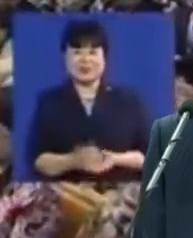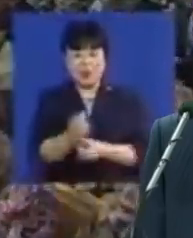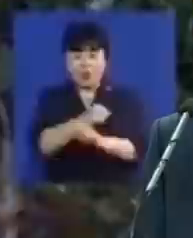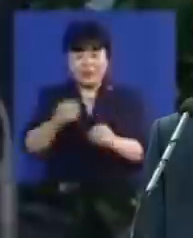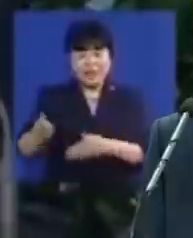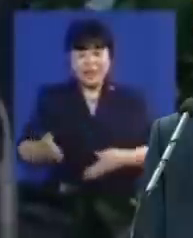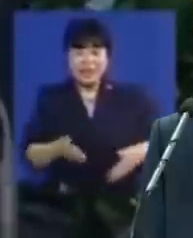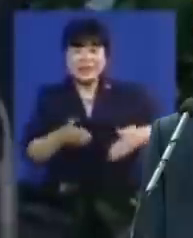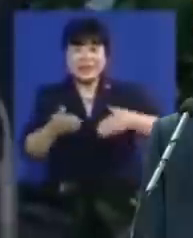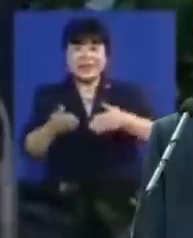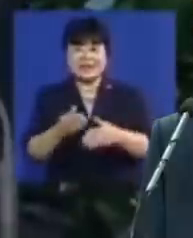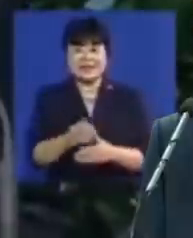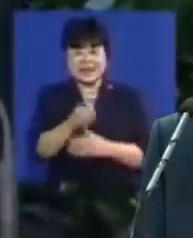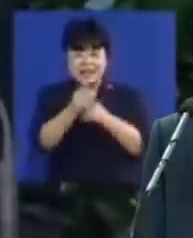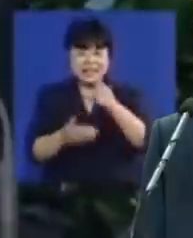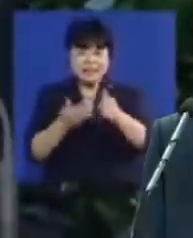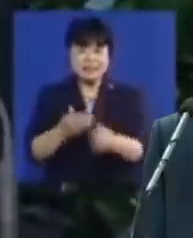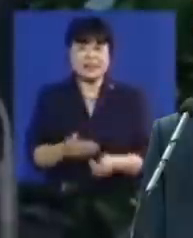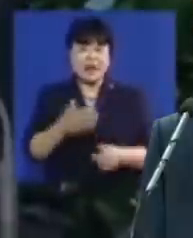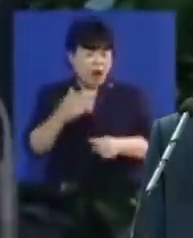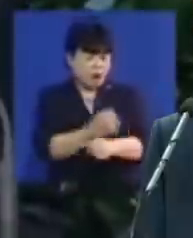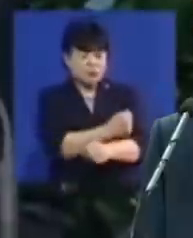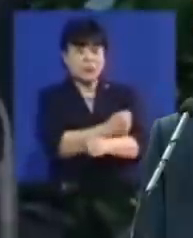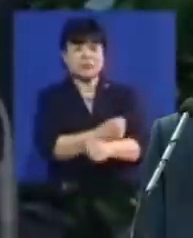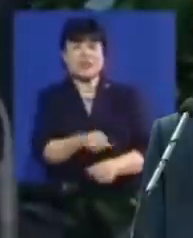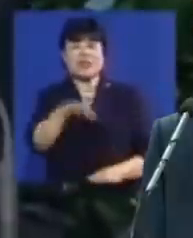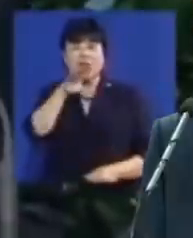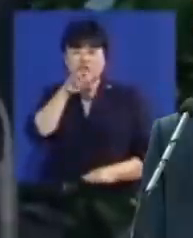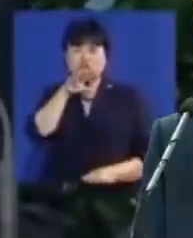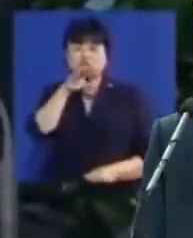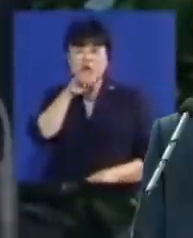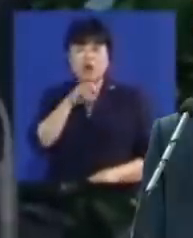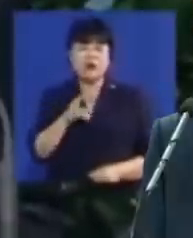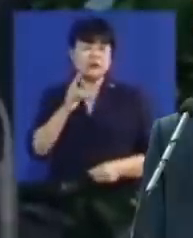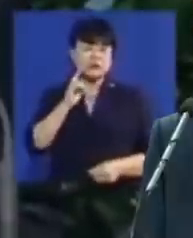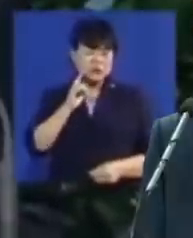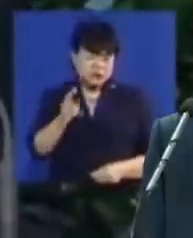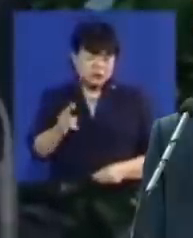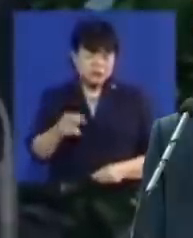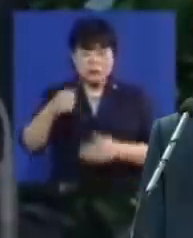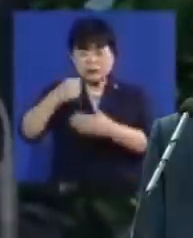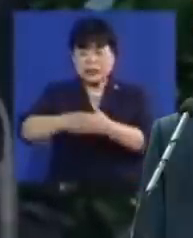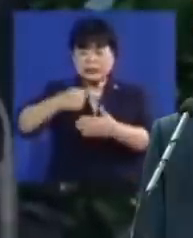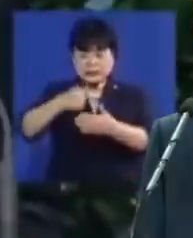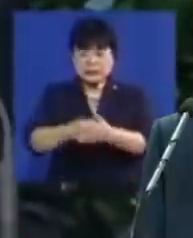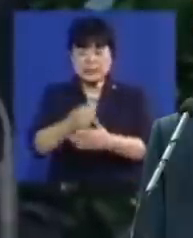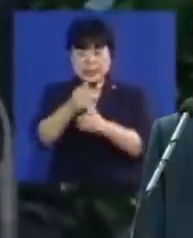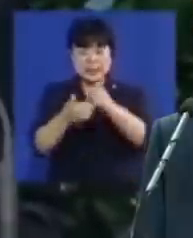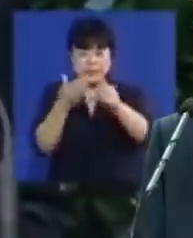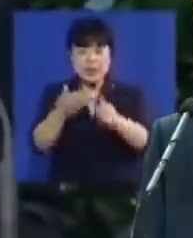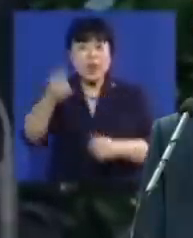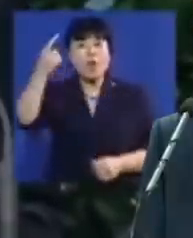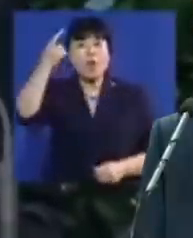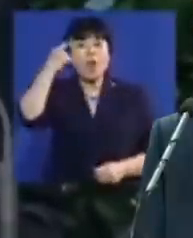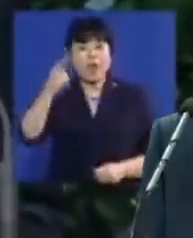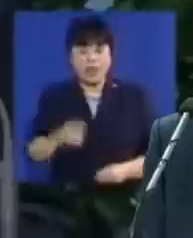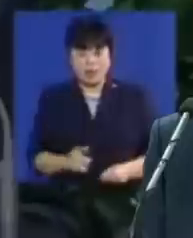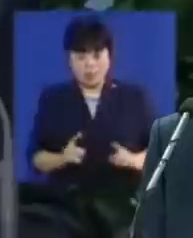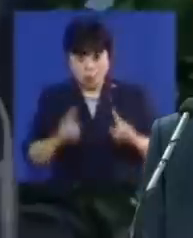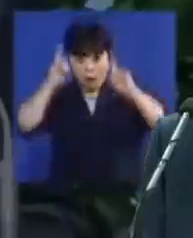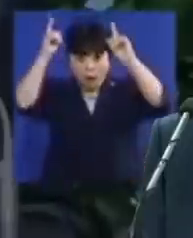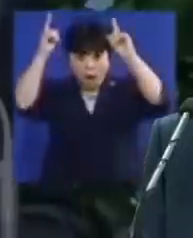광야를 지나오면서 하나님께 엄청나게 불평하고 원망하고 탄식했습니다. 하나님이